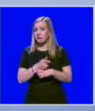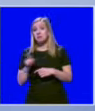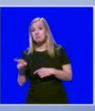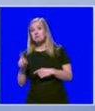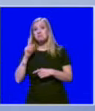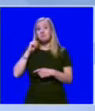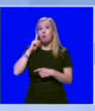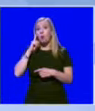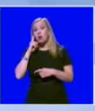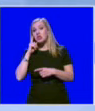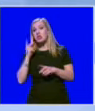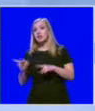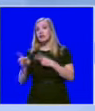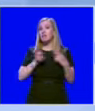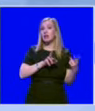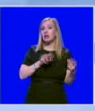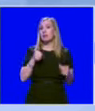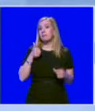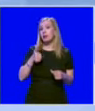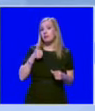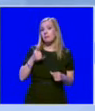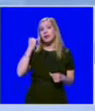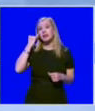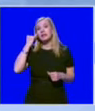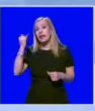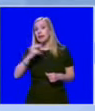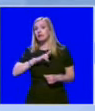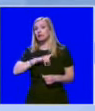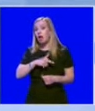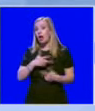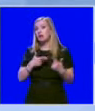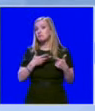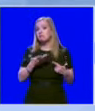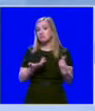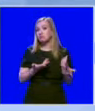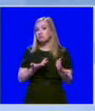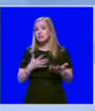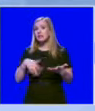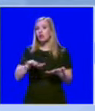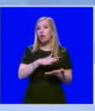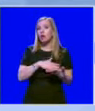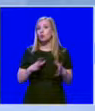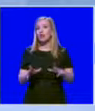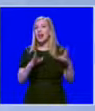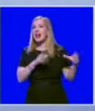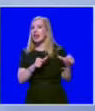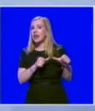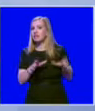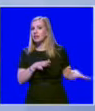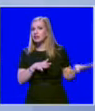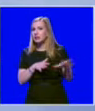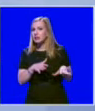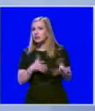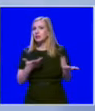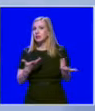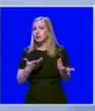лявото, за, изобщо за идеите социалните и изобщо за състоянието на левицата в България? Не. Всеки не може,